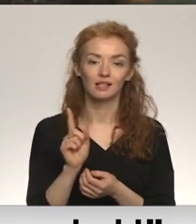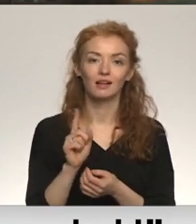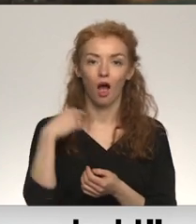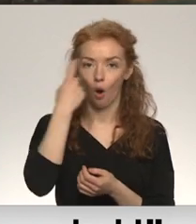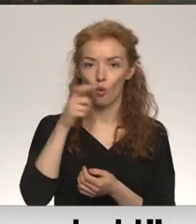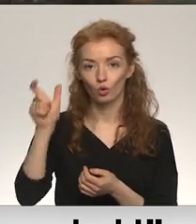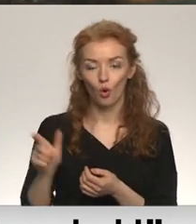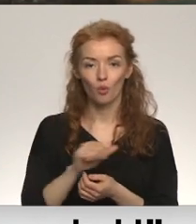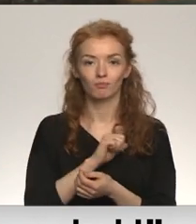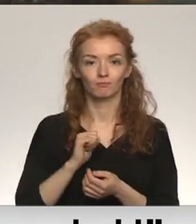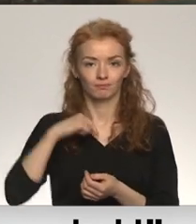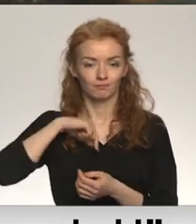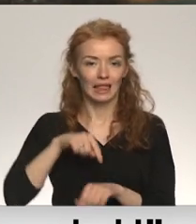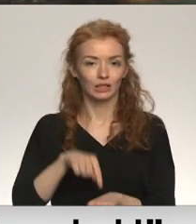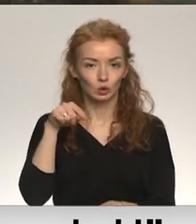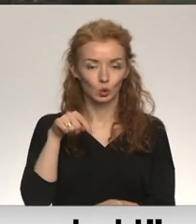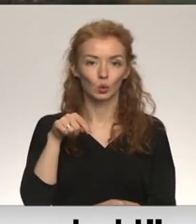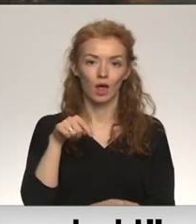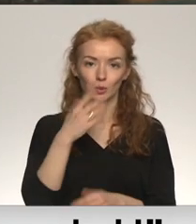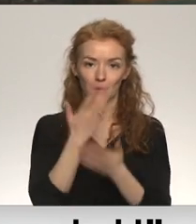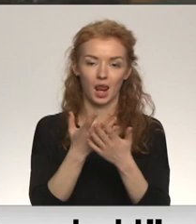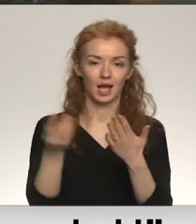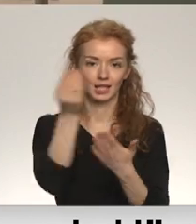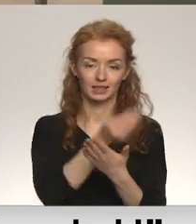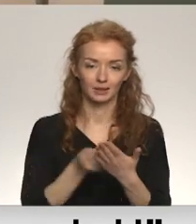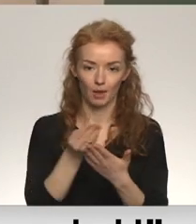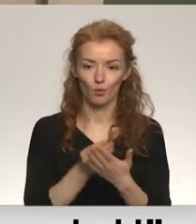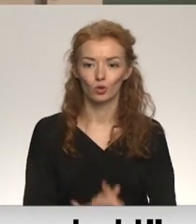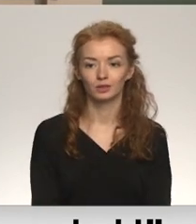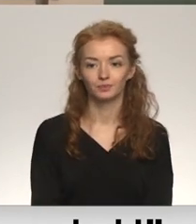autoru patiesās izjūtas, kas atspūgļots viņu darbos.